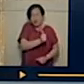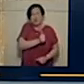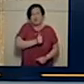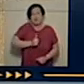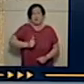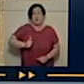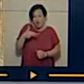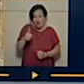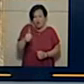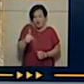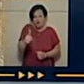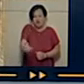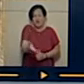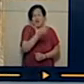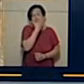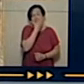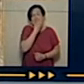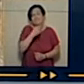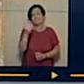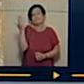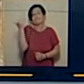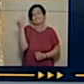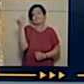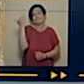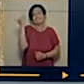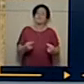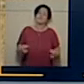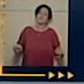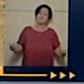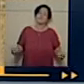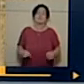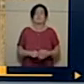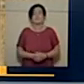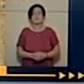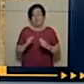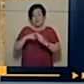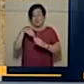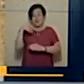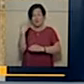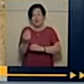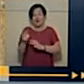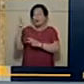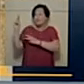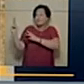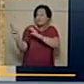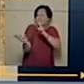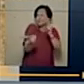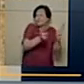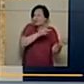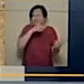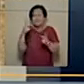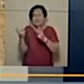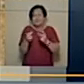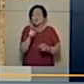γυμνασίων του νομού. Γενικής εκπαίδευσης. Να λοιπόν ακόμη μια δράση που είναι η ομαδική εργασία και η συμπερίληψη μεταξύ